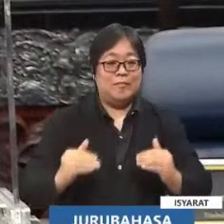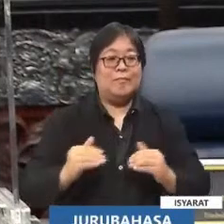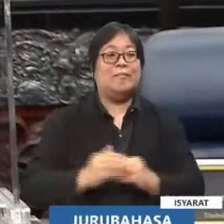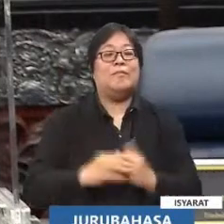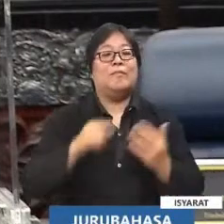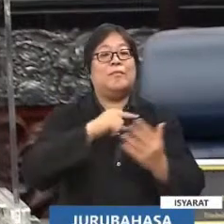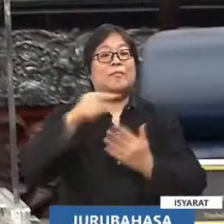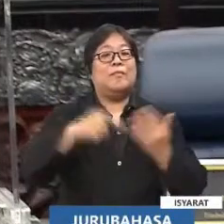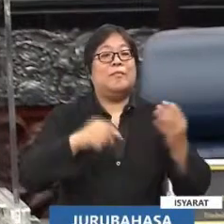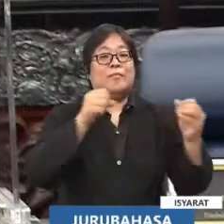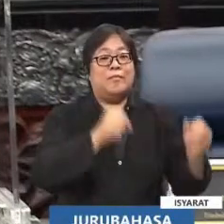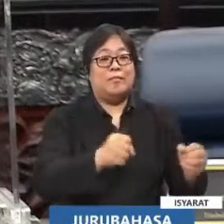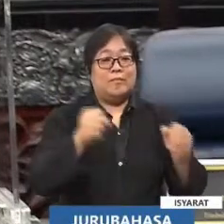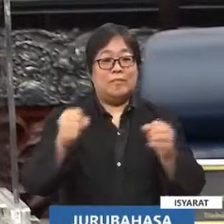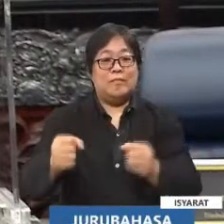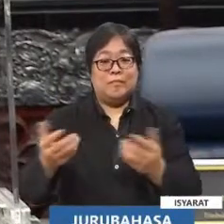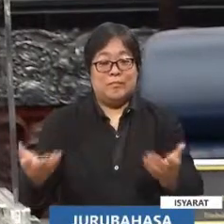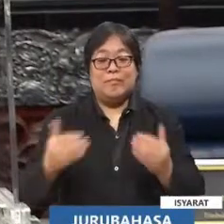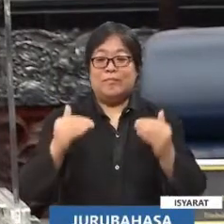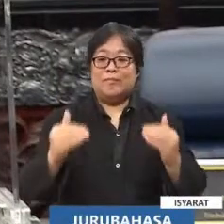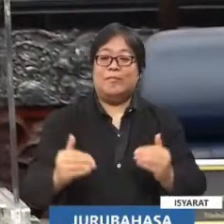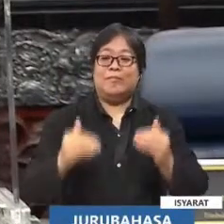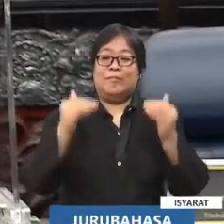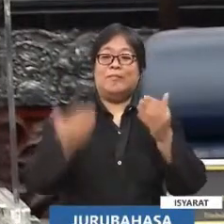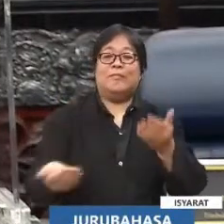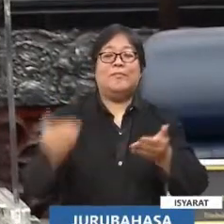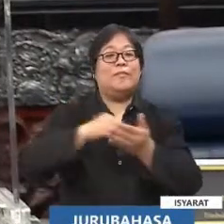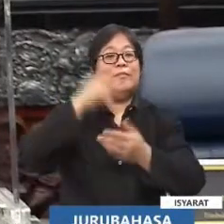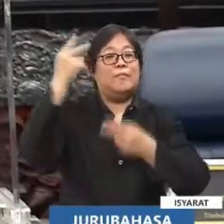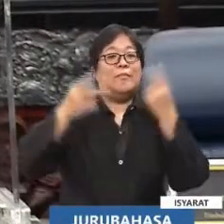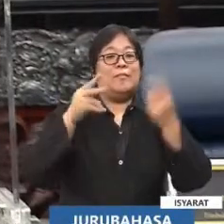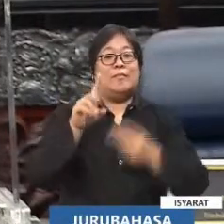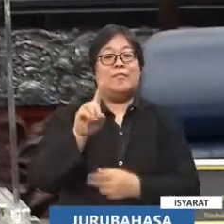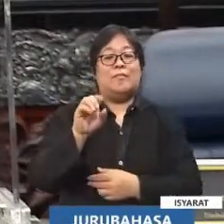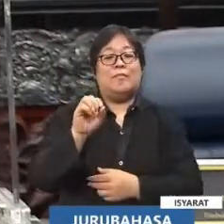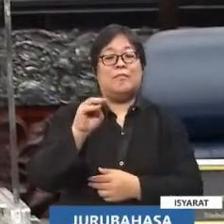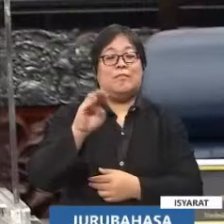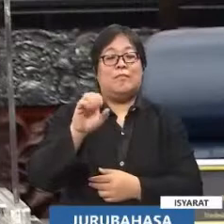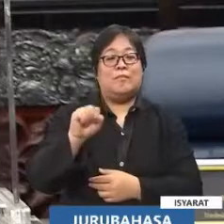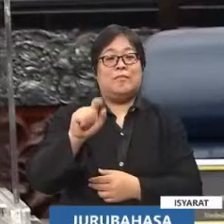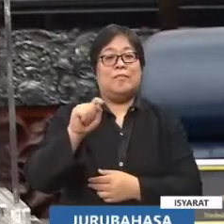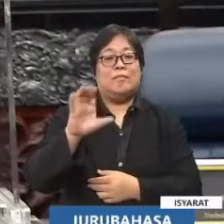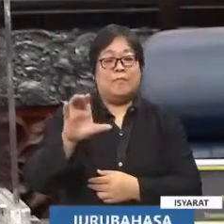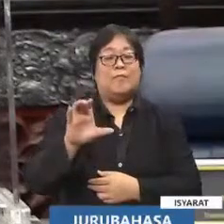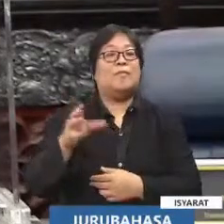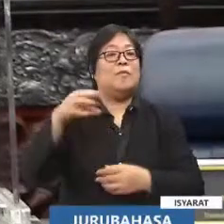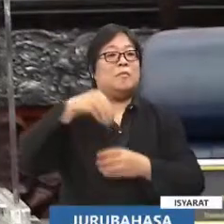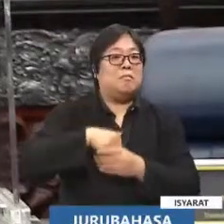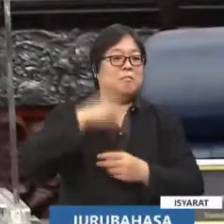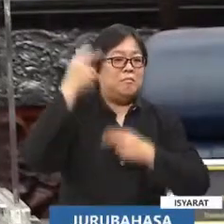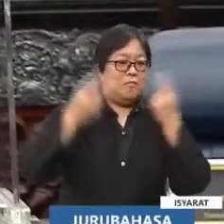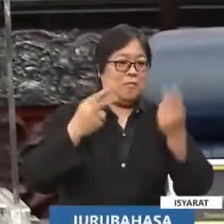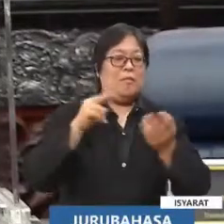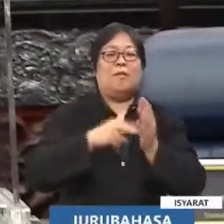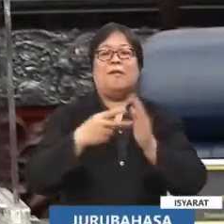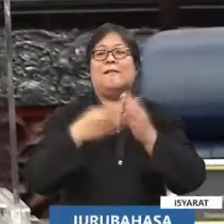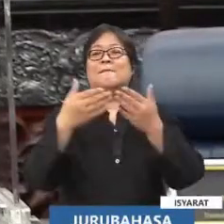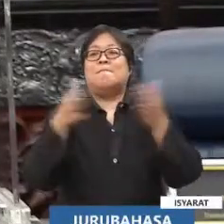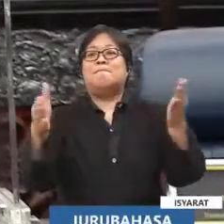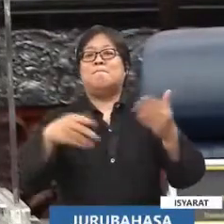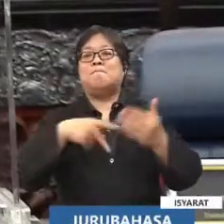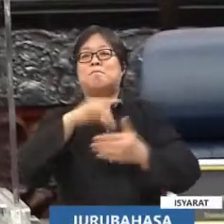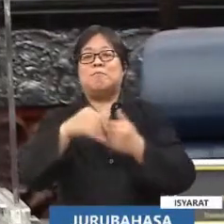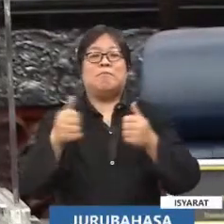Antara strategi yang diketengahkan adalah merancangkan semula pelancongan domestik, dan itu adalah kita mulakan dengan adanya pembukaan